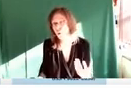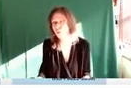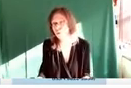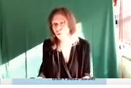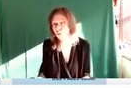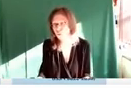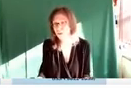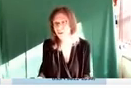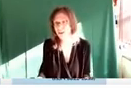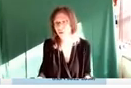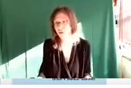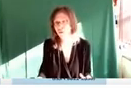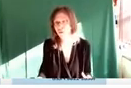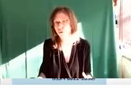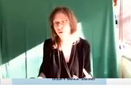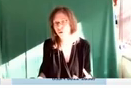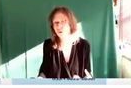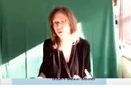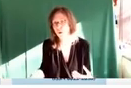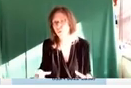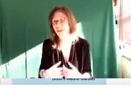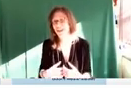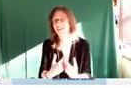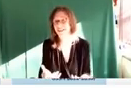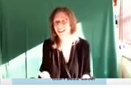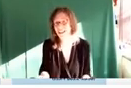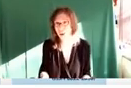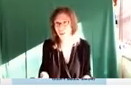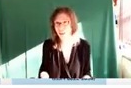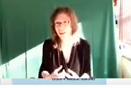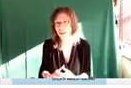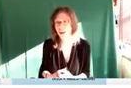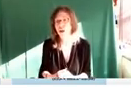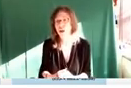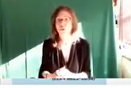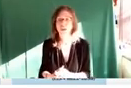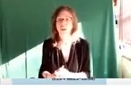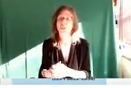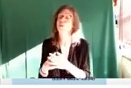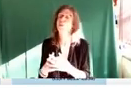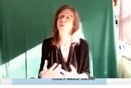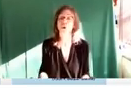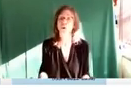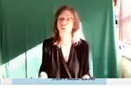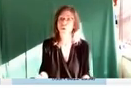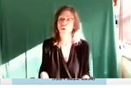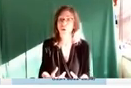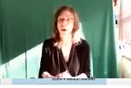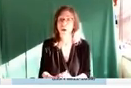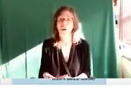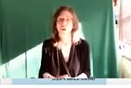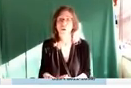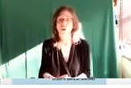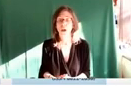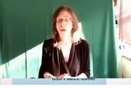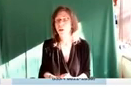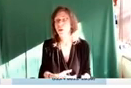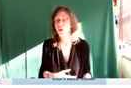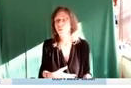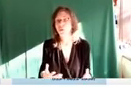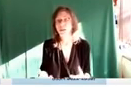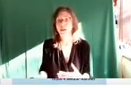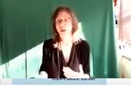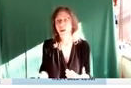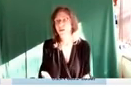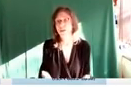Le contenu aussi, je vais surtout à vous présenter la problématique. Je vous ai mis beaucoup de ressources. Donc, encore là,